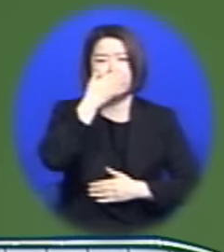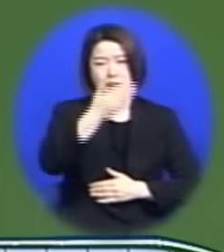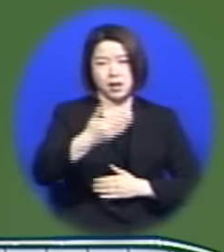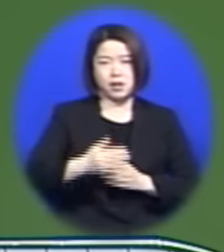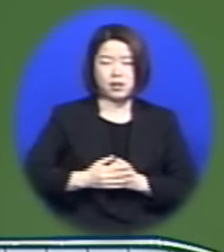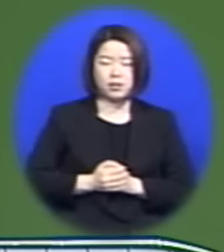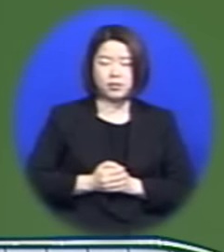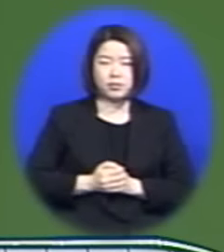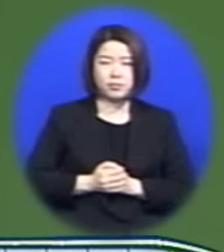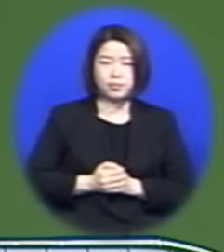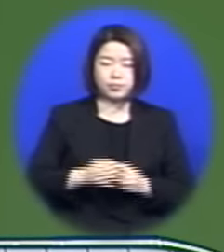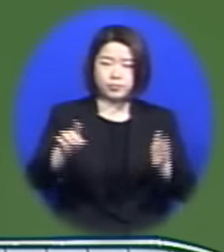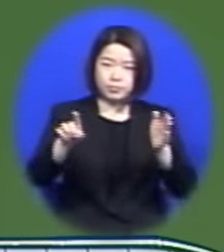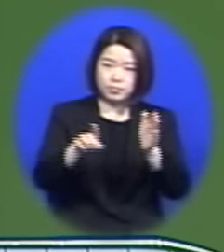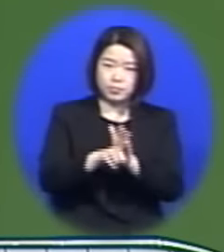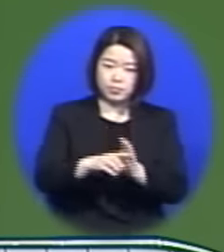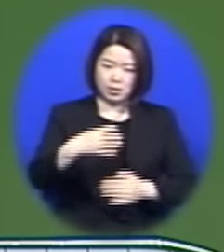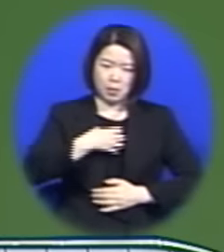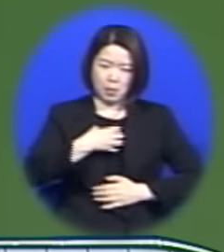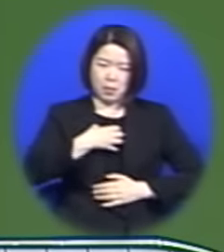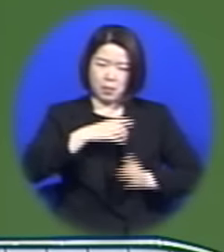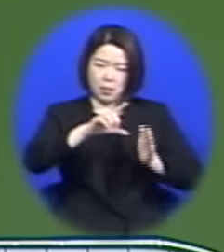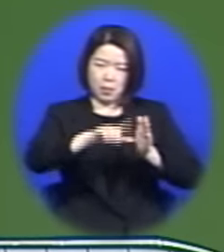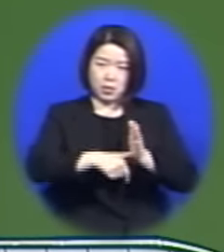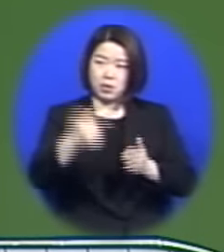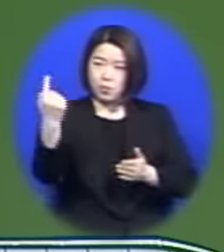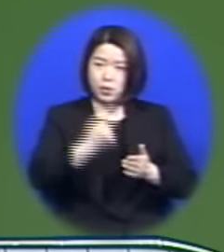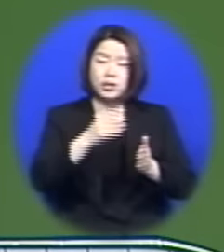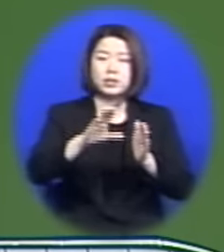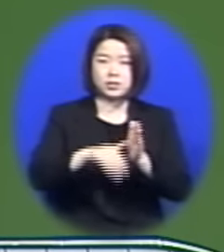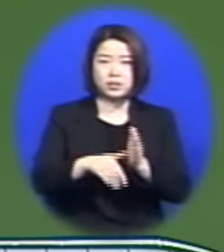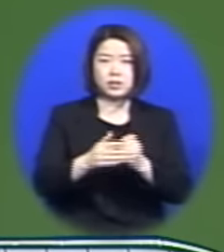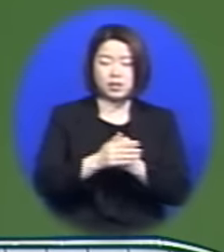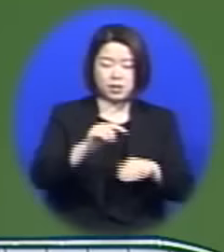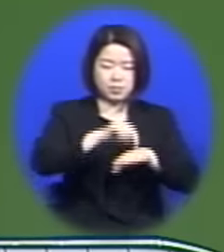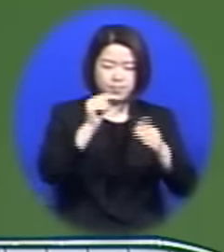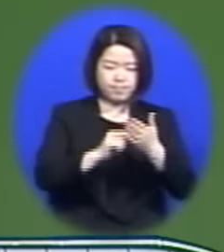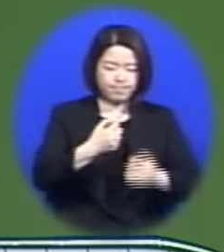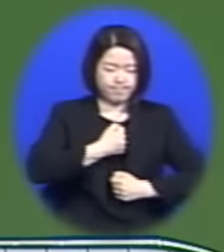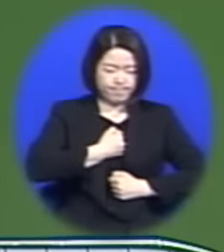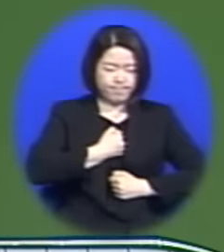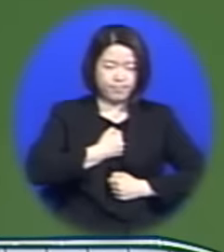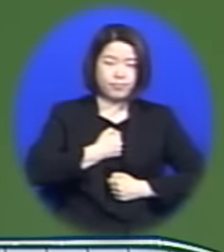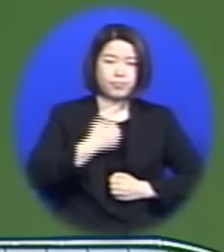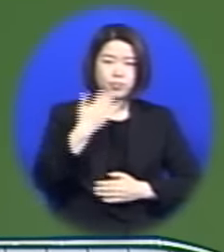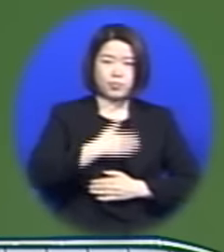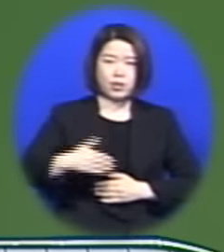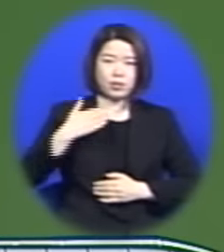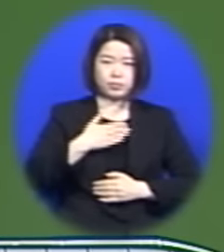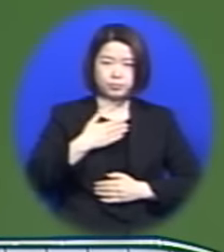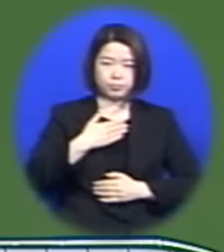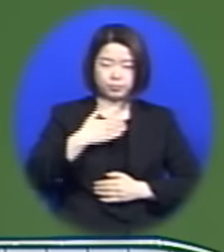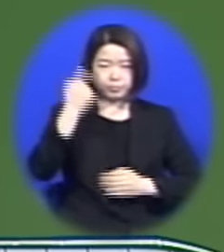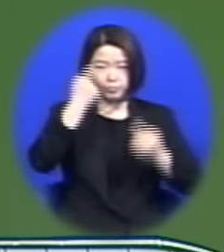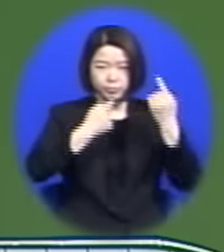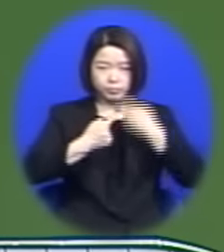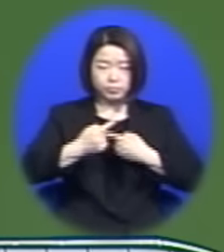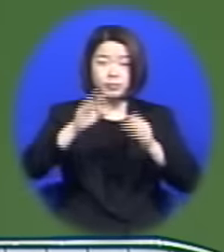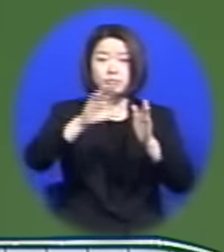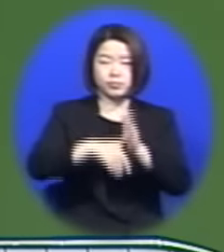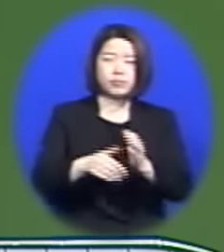일입니다 믿음의 위기가 왔을 때 마음도 지키고 몸도 상하 있을 때